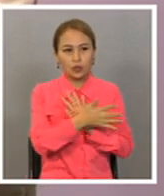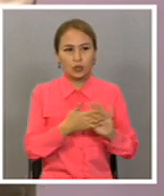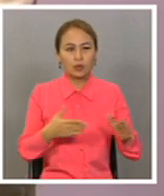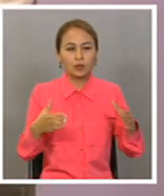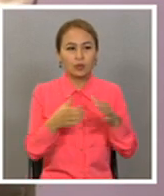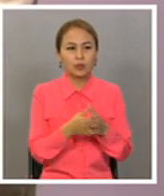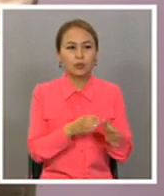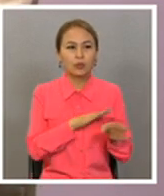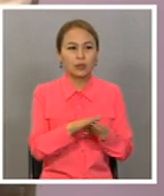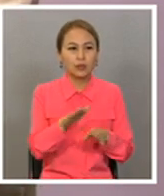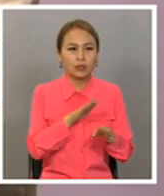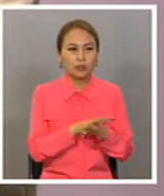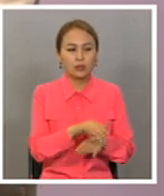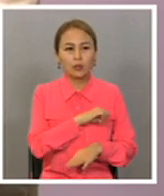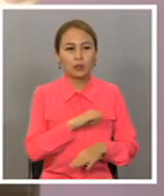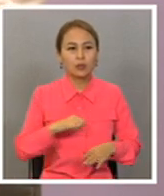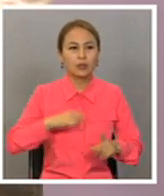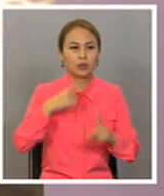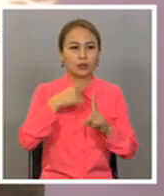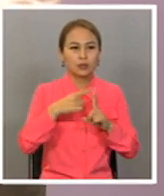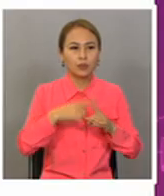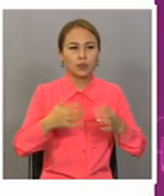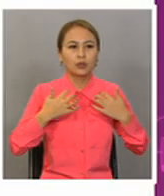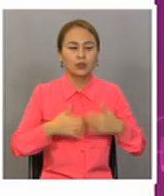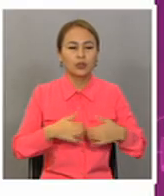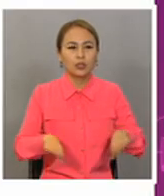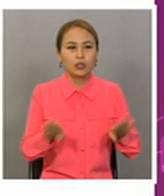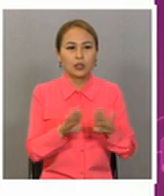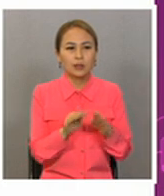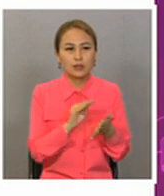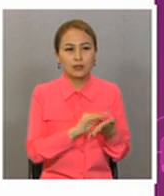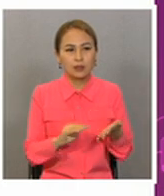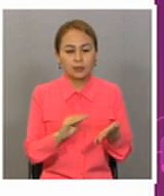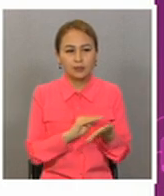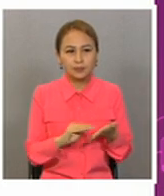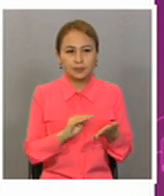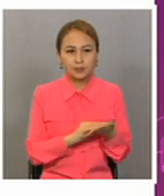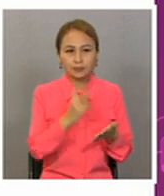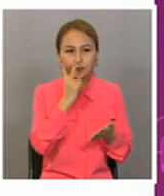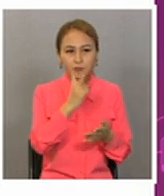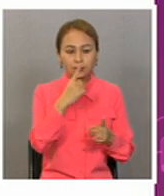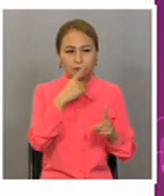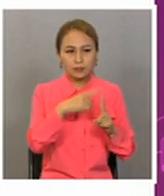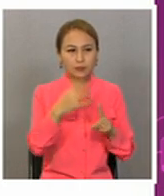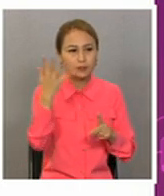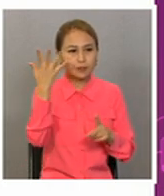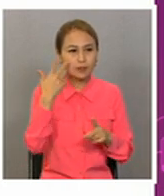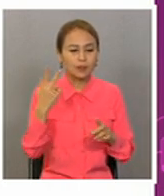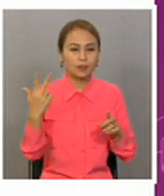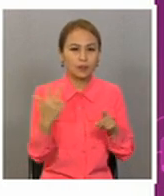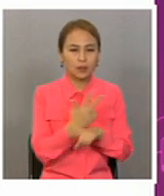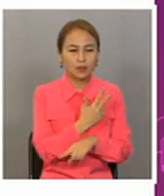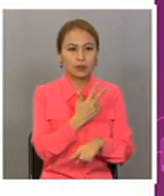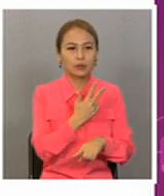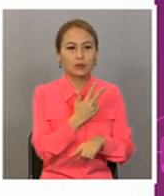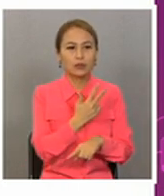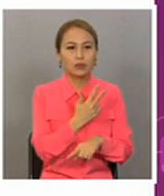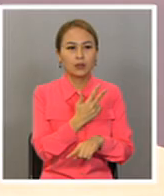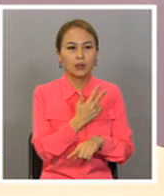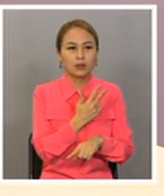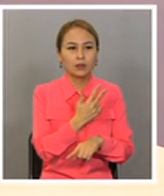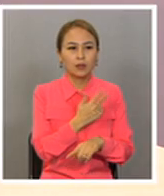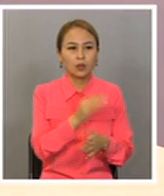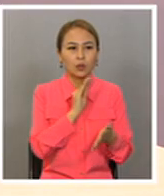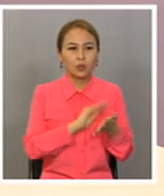орындаңдар, қосындыны көбейтінді түрінде жазыңдар. 2 саны 3 рет қосылған қосындыны